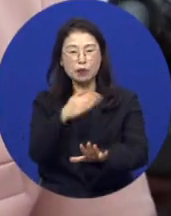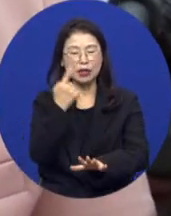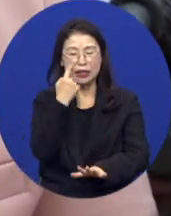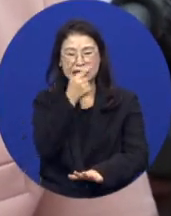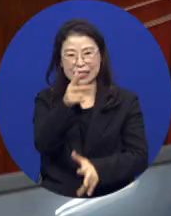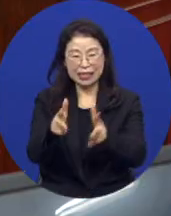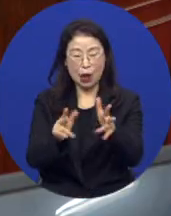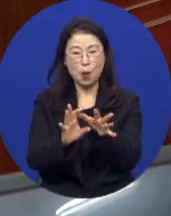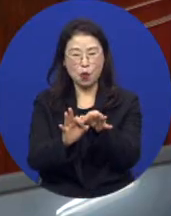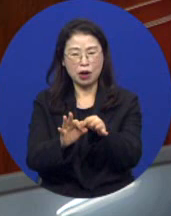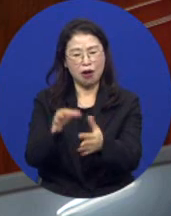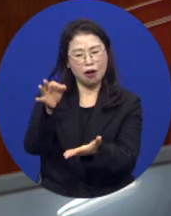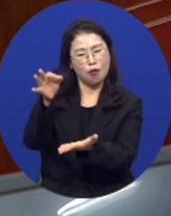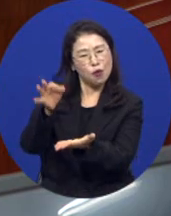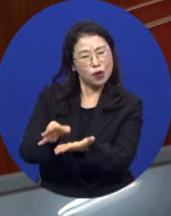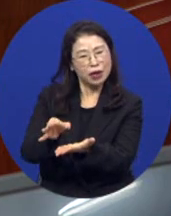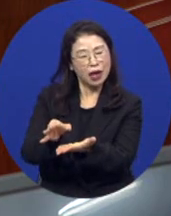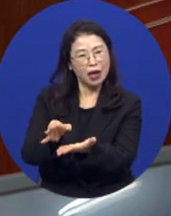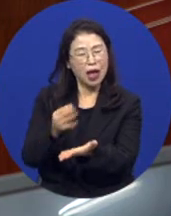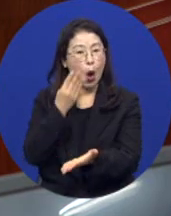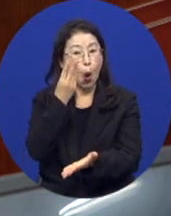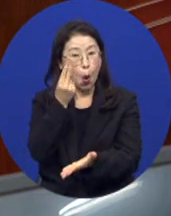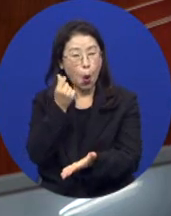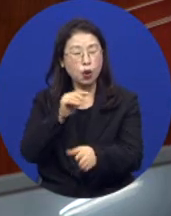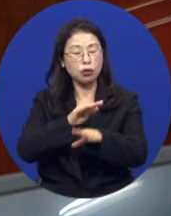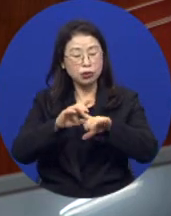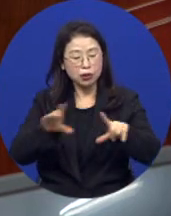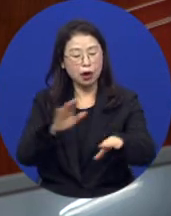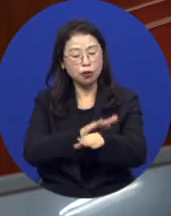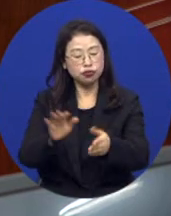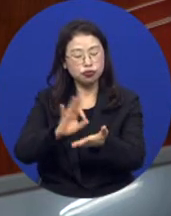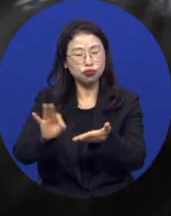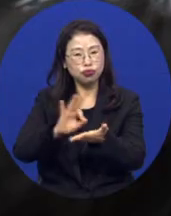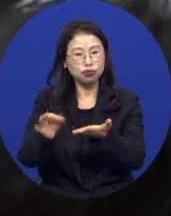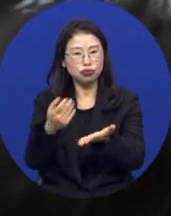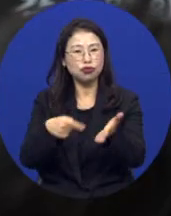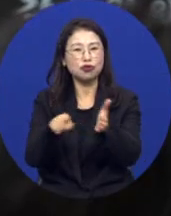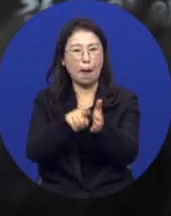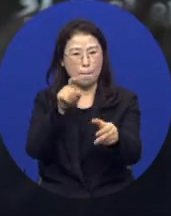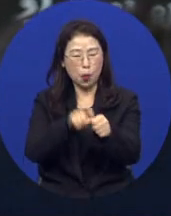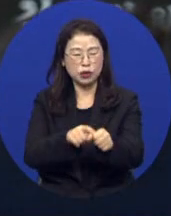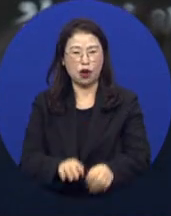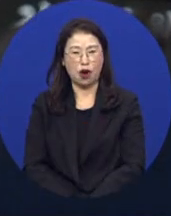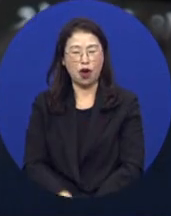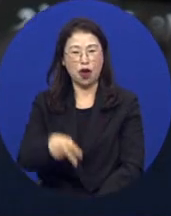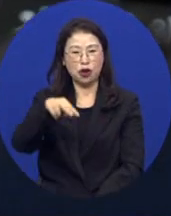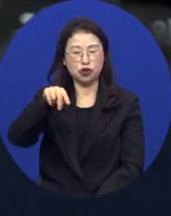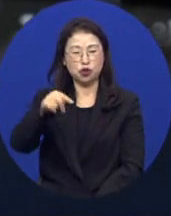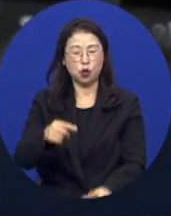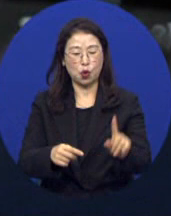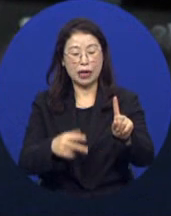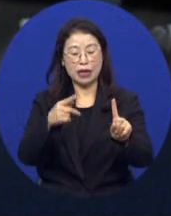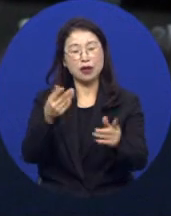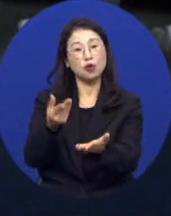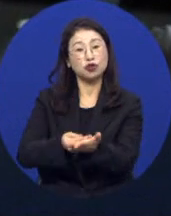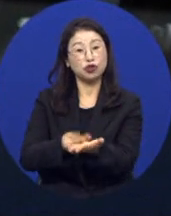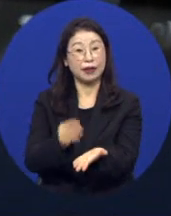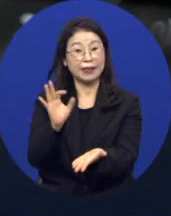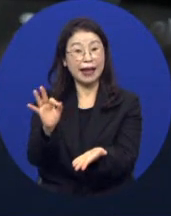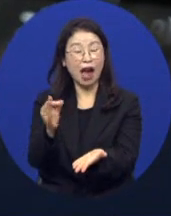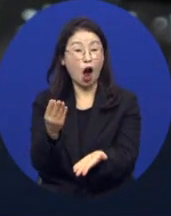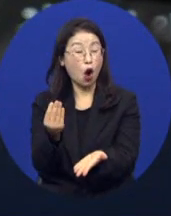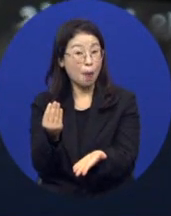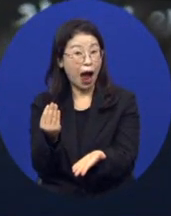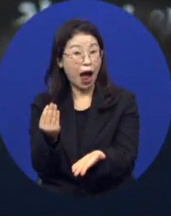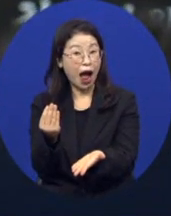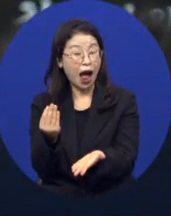단계부터 가격을 낮춰 상용화를 앞당기겠다고 밝혔습니다. 수소 1kg 충전 단가. 네네.